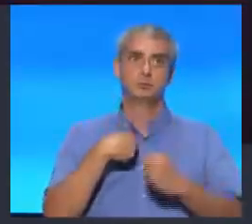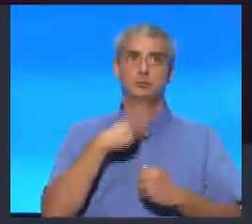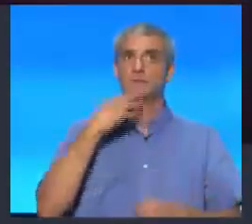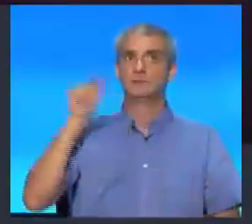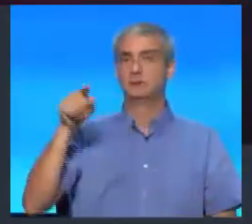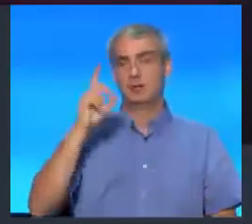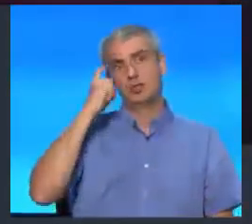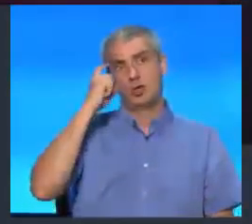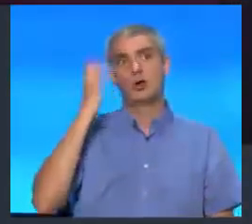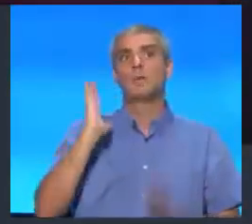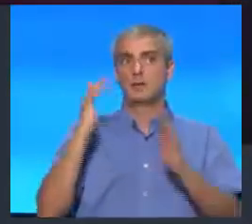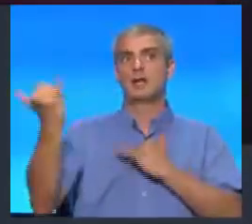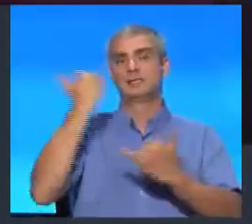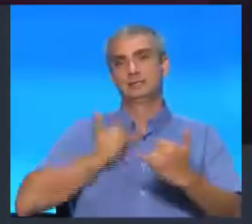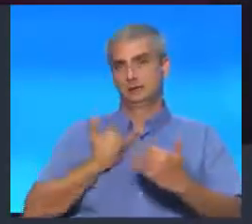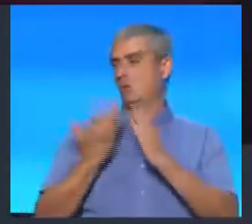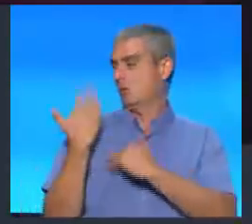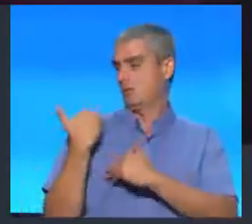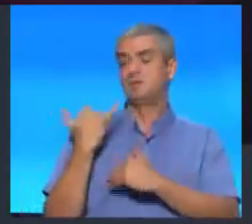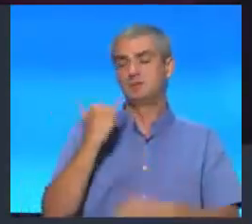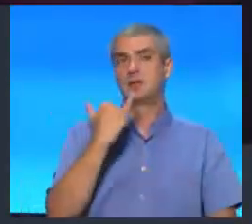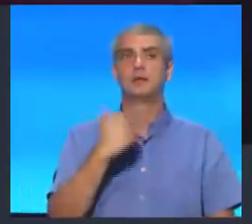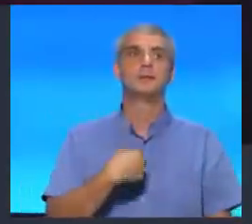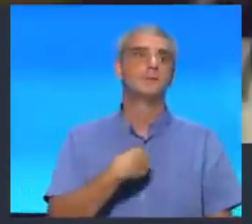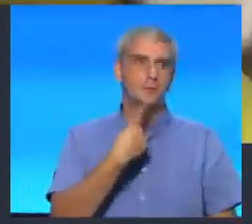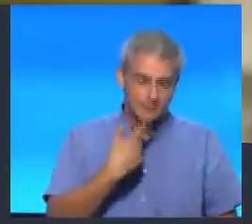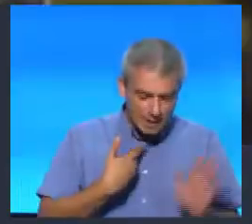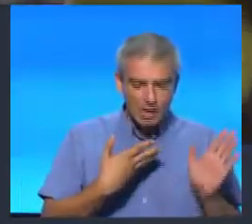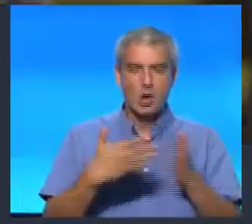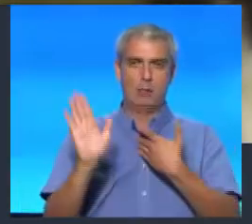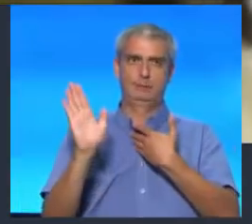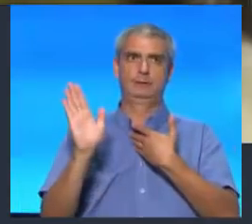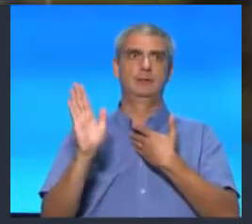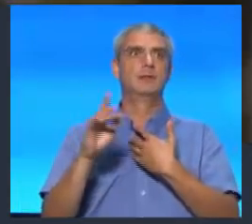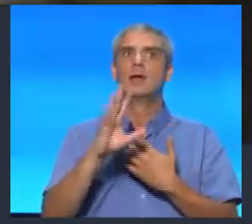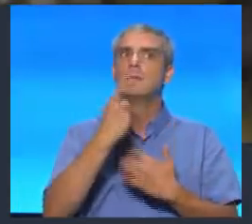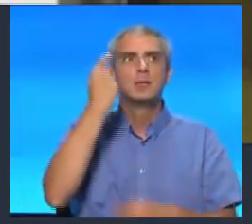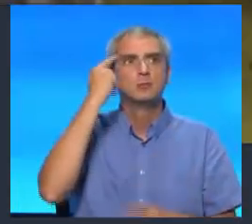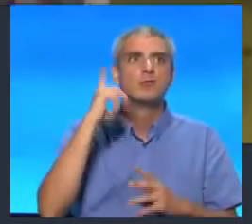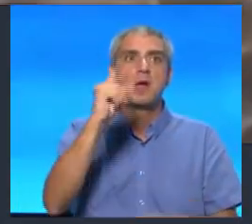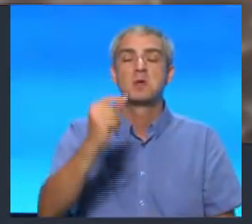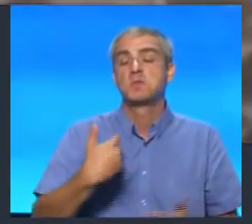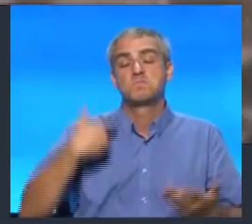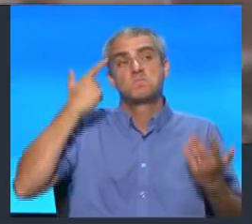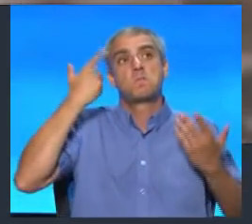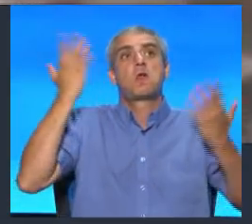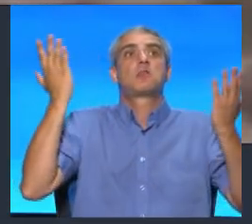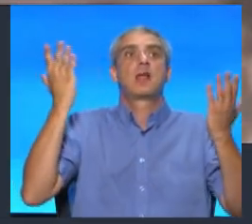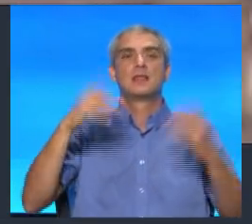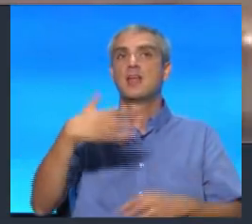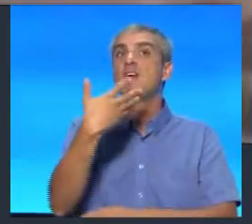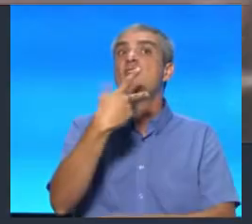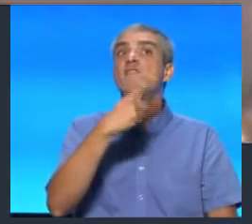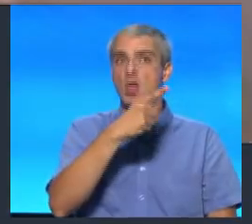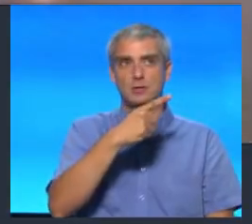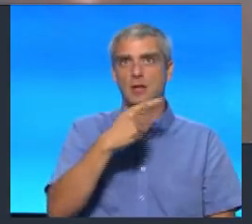כן. דאגו, הם צלצלו אליי לפני זה, כן. אמרנו שאנחנו יהיה בסדר. When do you think you'll be able to get back home? I don't know. מדינת פלורידה מול איתני